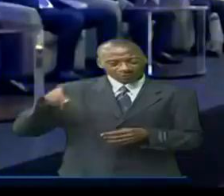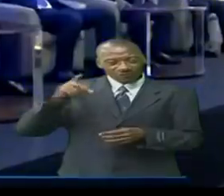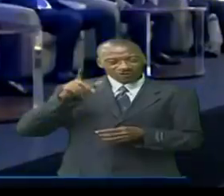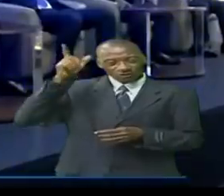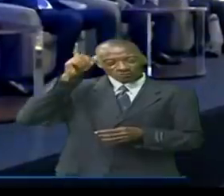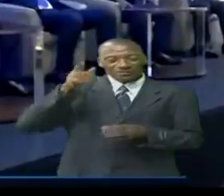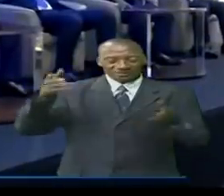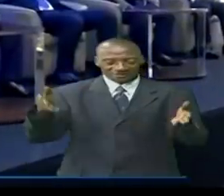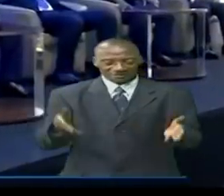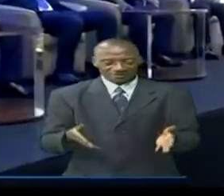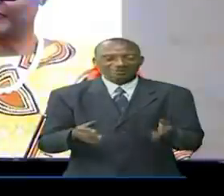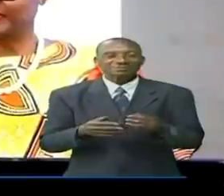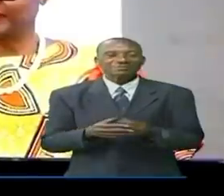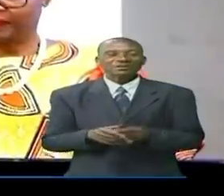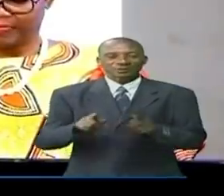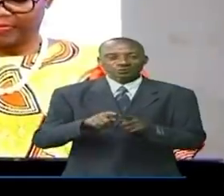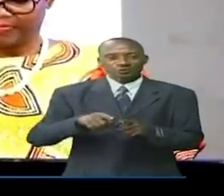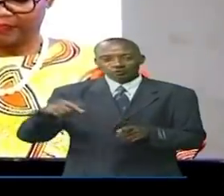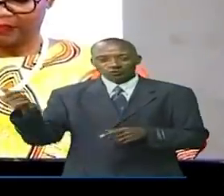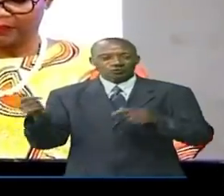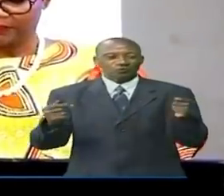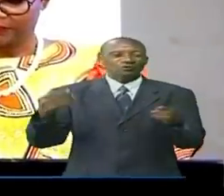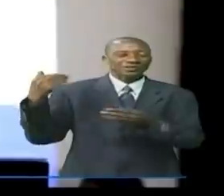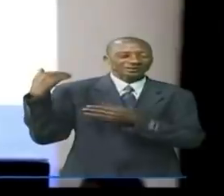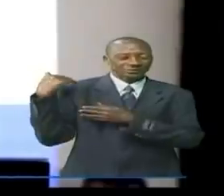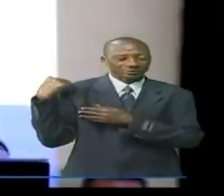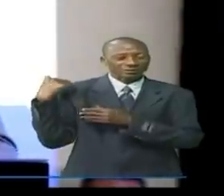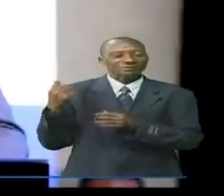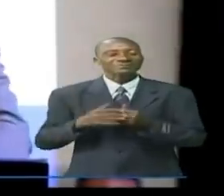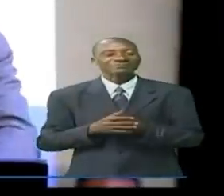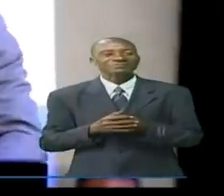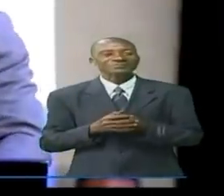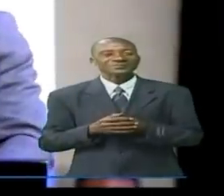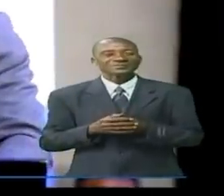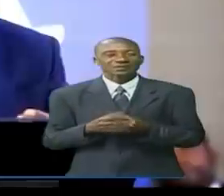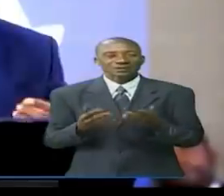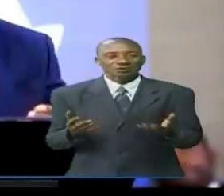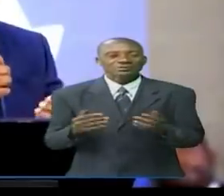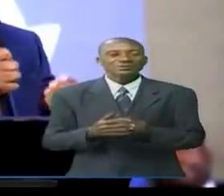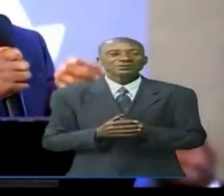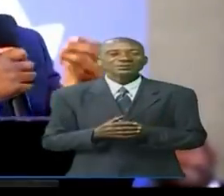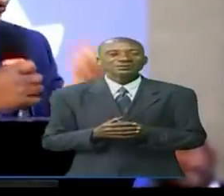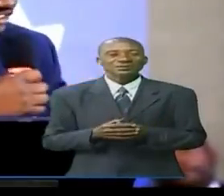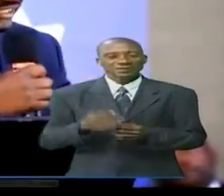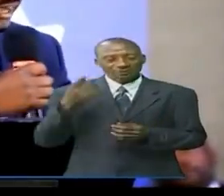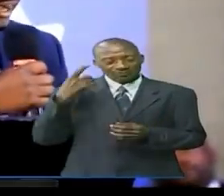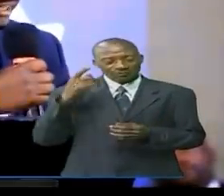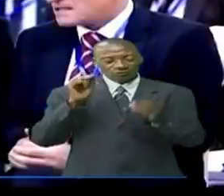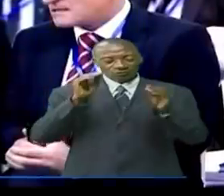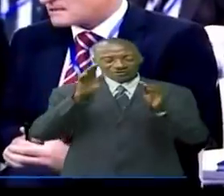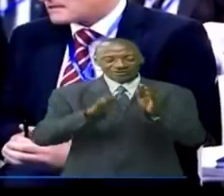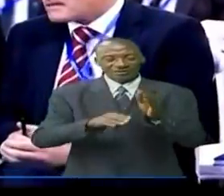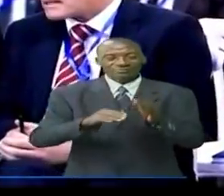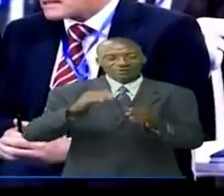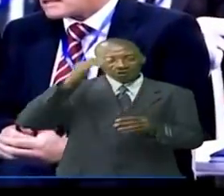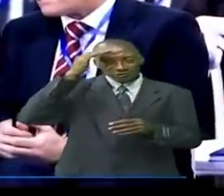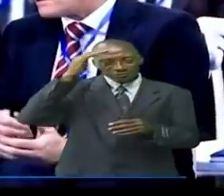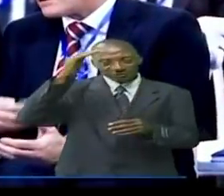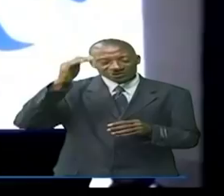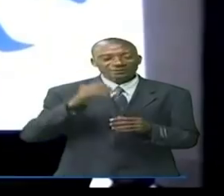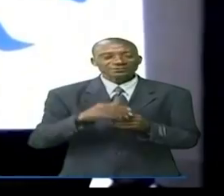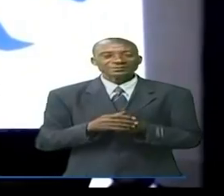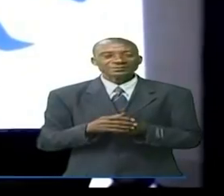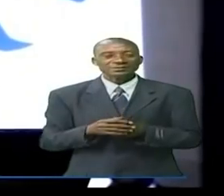et de 4 ministres nationaux. Celui des mines, de la recherche scientifique, de l'enseignement supérieur universitaire ainsi que celui